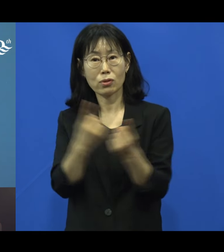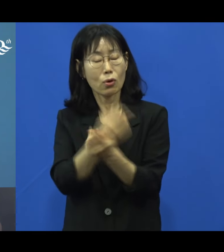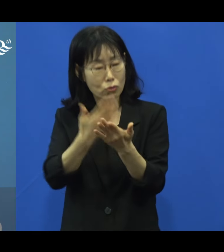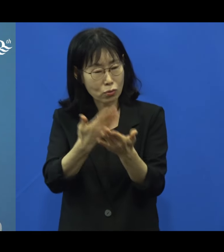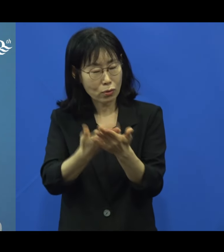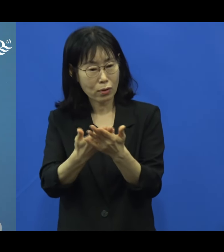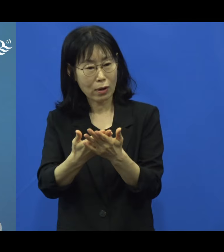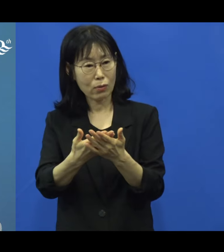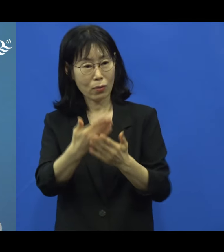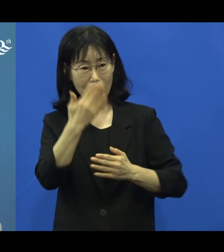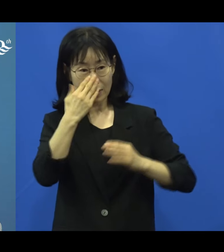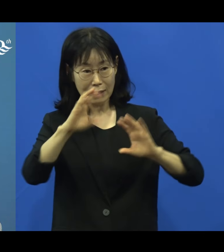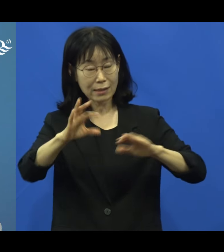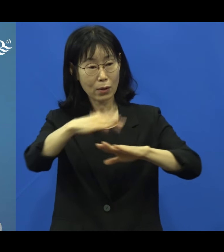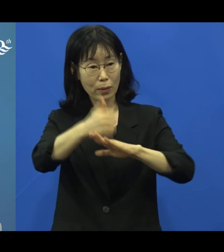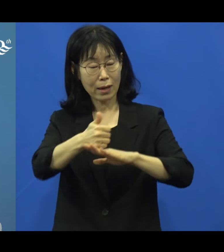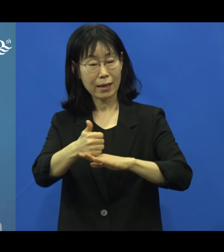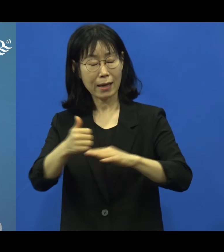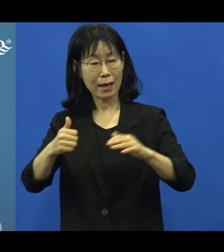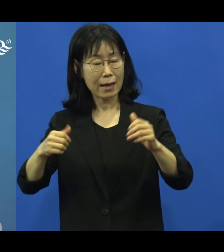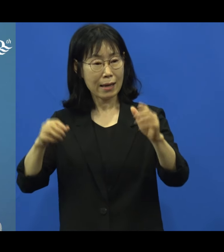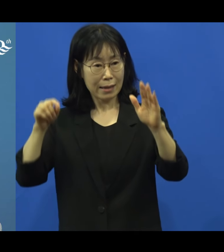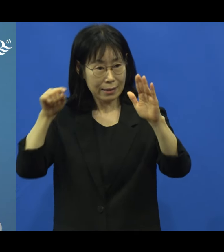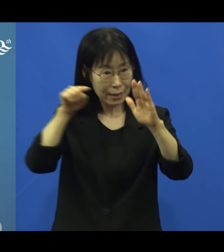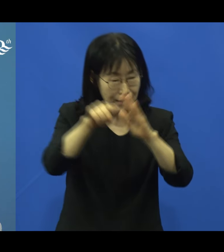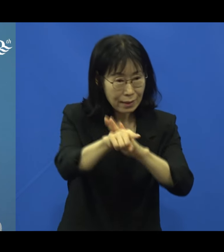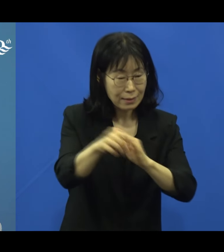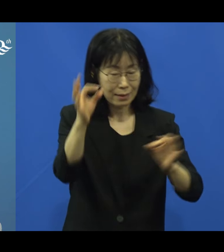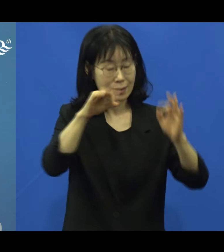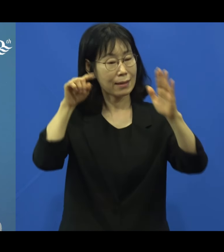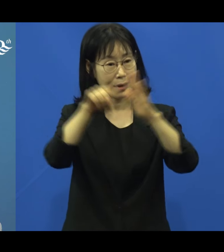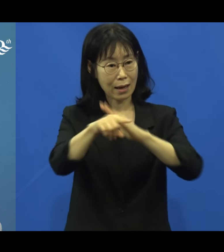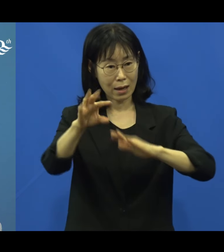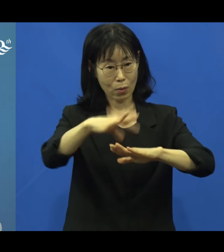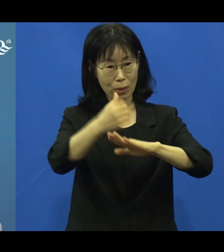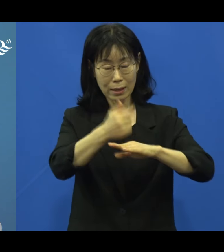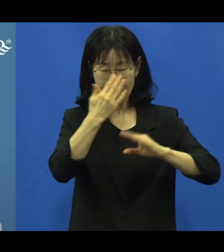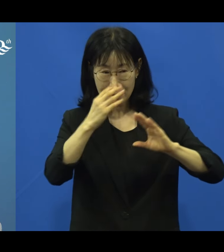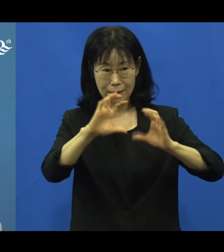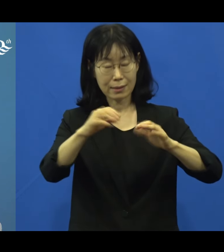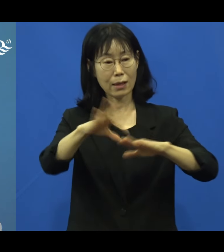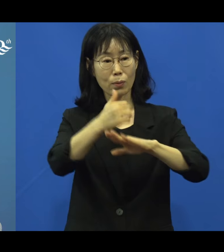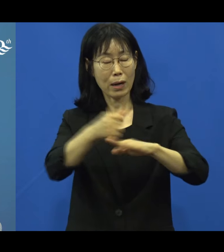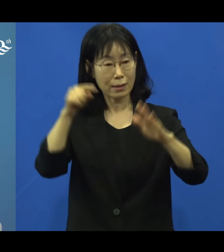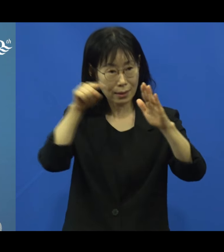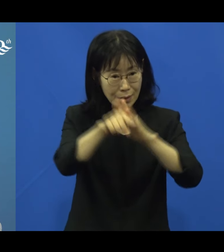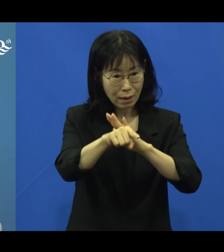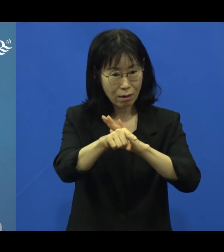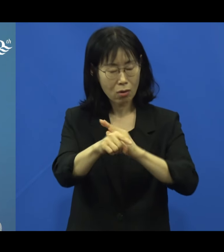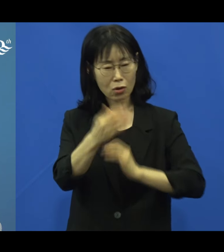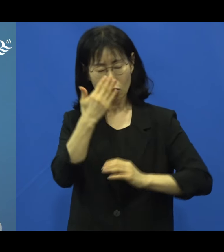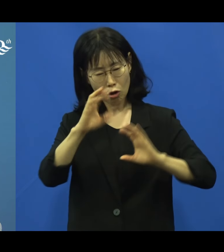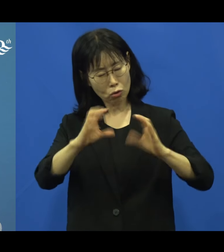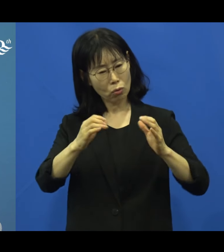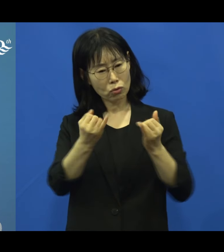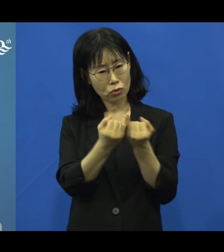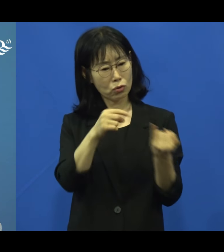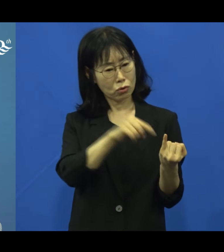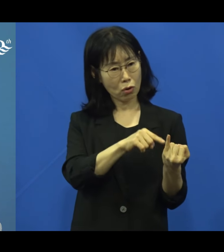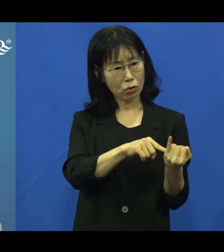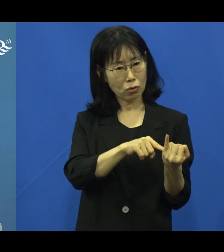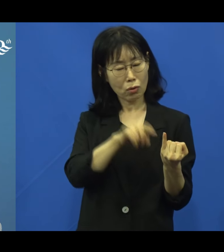자, 여러분, 이스라엘 왕에게 지금 찾아가게 한 거죠. 소녀는 누구를 찾아가라고 했어요? 선지자를 찾아가라고